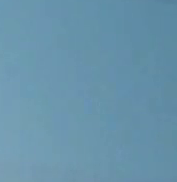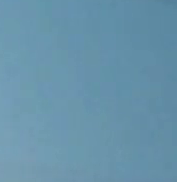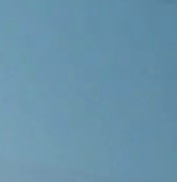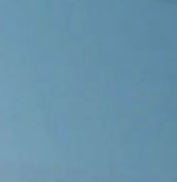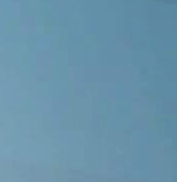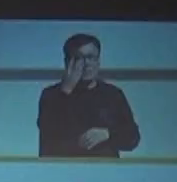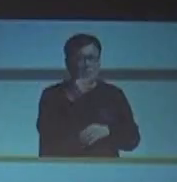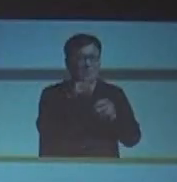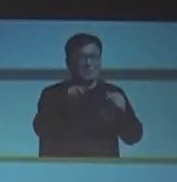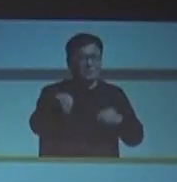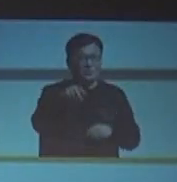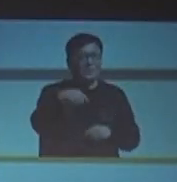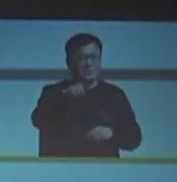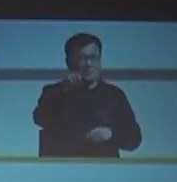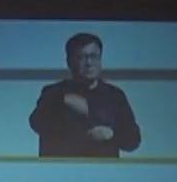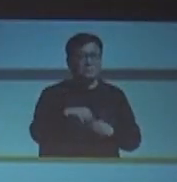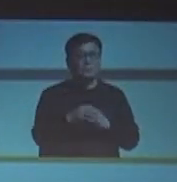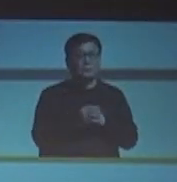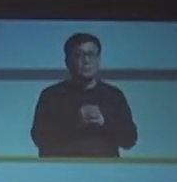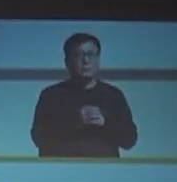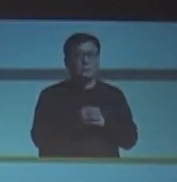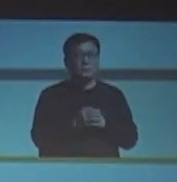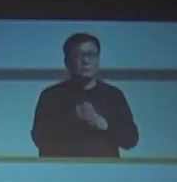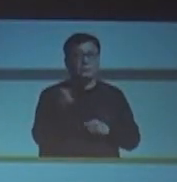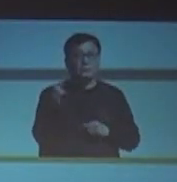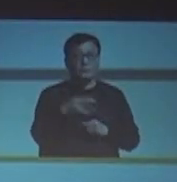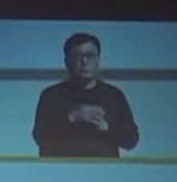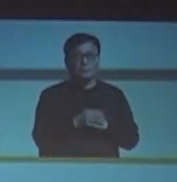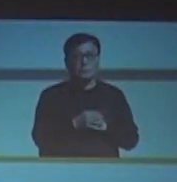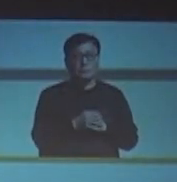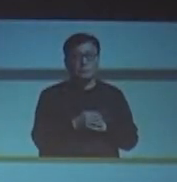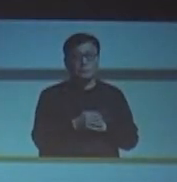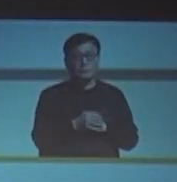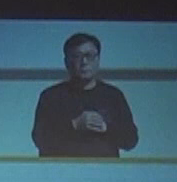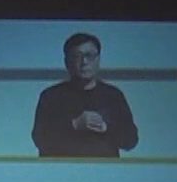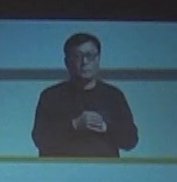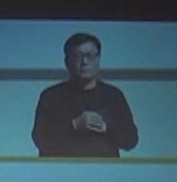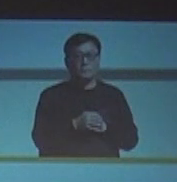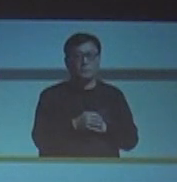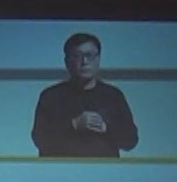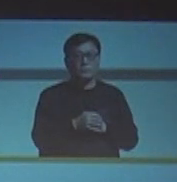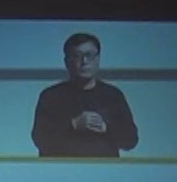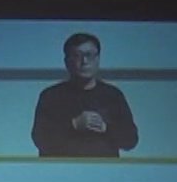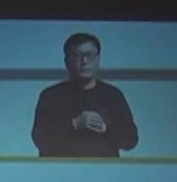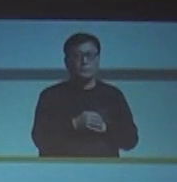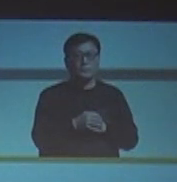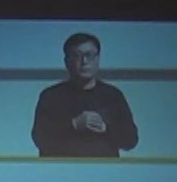주시면 되겠습니다. 네. 그리고 한번 제가 한번 읽어 볼까요? 네.